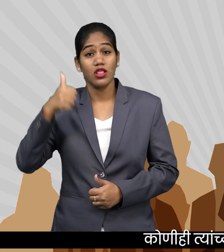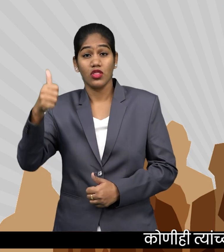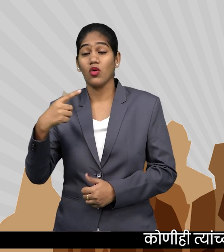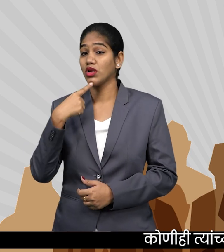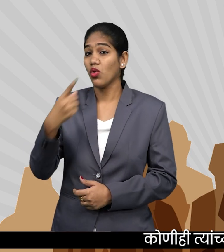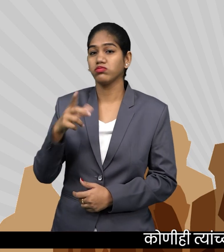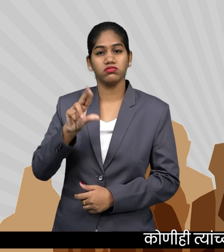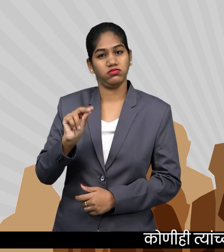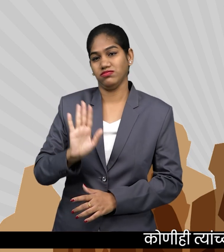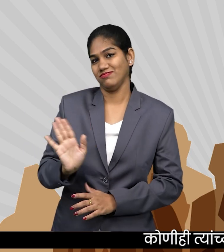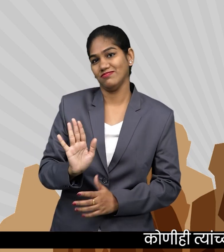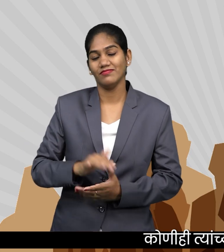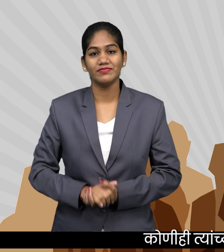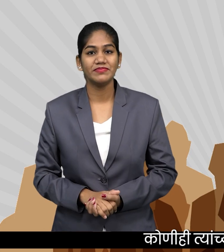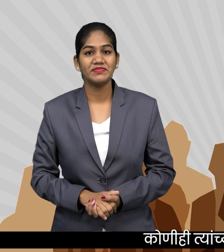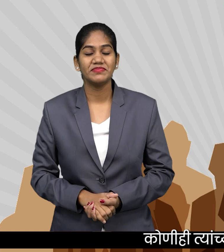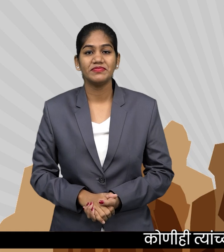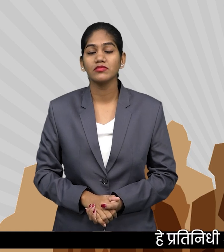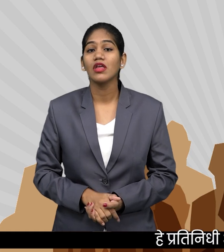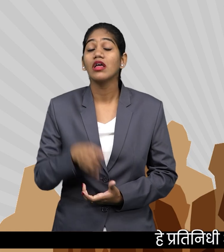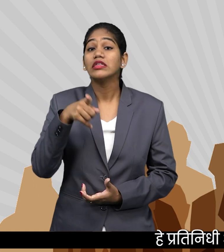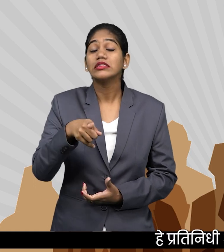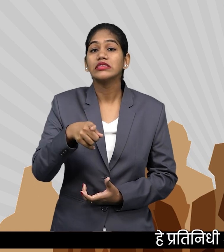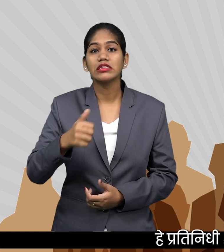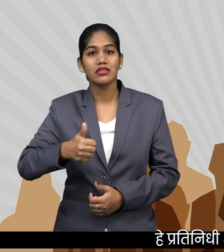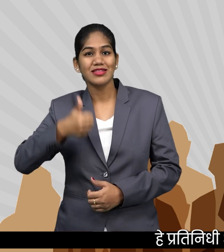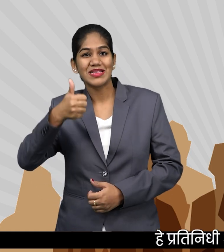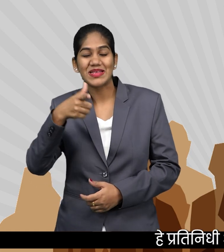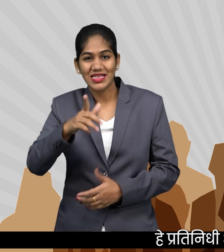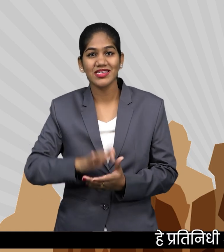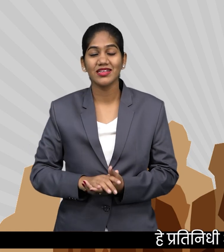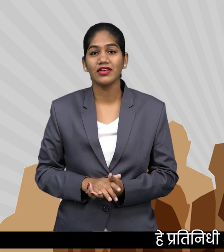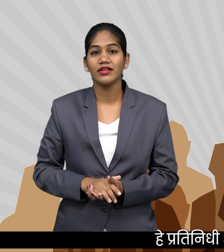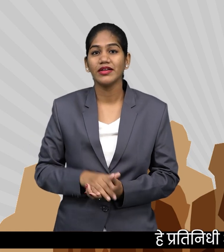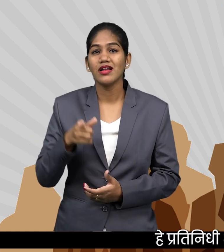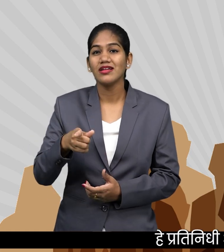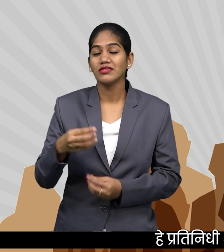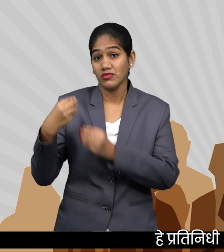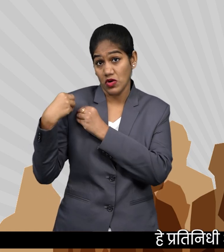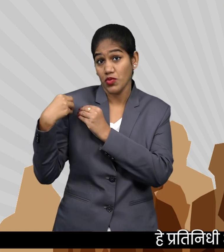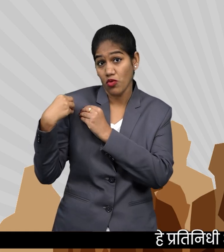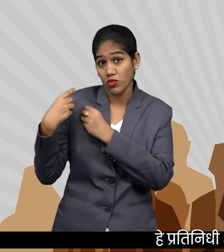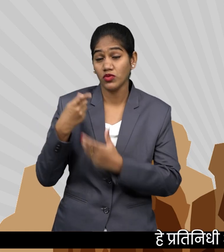कोणीही त्यांच्यावर अधिकार ठेवू शकत नाही. हे प्रतिनिधी आपल्या कामाचे स्पष्टीकरण,